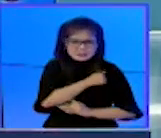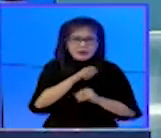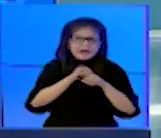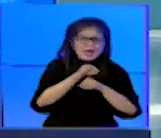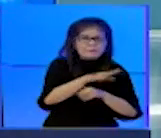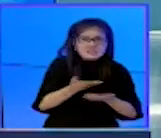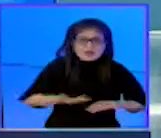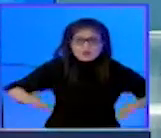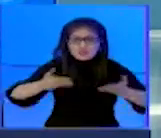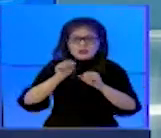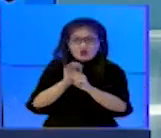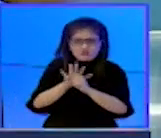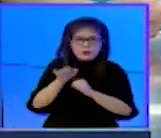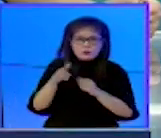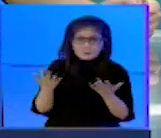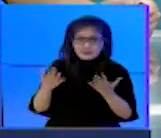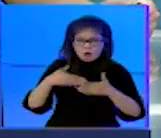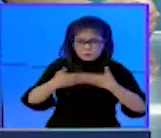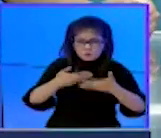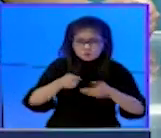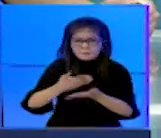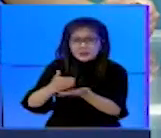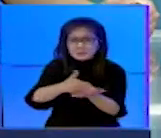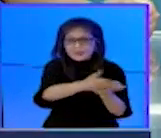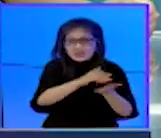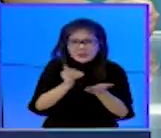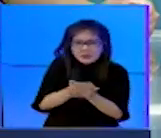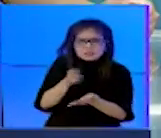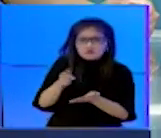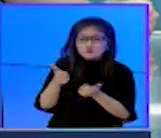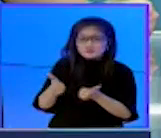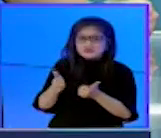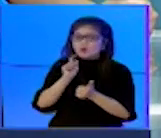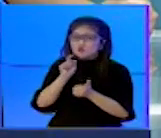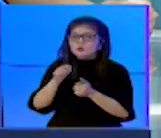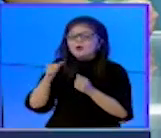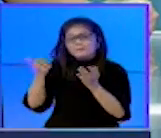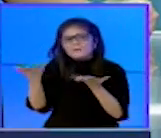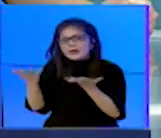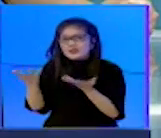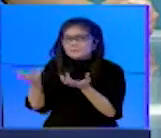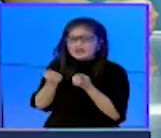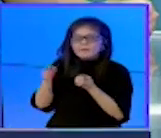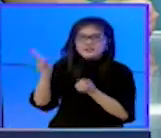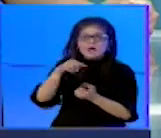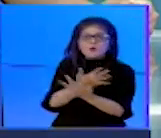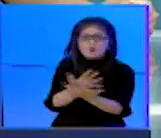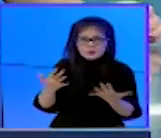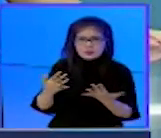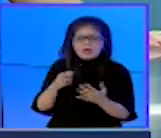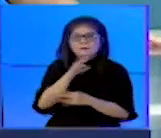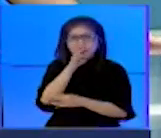seperti apakah prosedur pembagian subsidi gaji ini akan dilakukan dan bagaimana pula pendapat warga? Berikut kami hadirkan Rakyat Bicara pekan